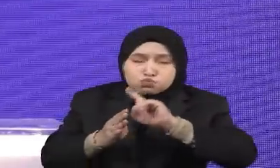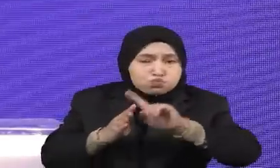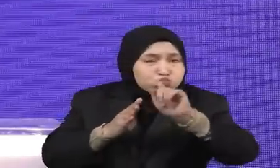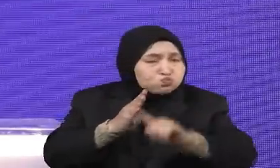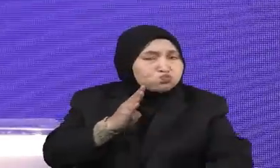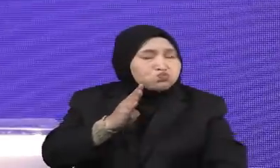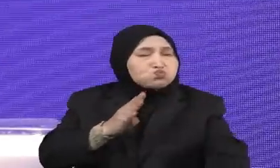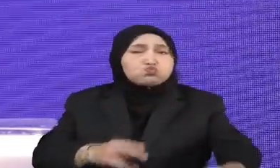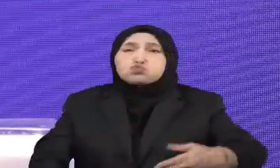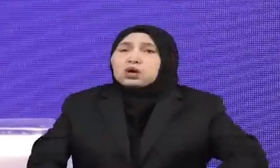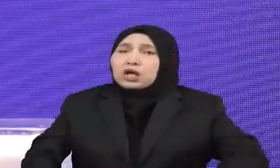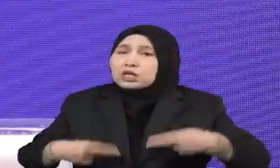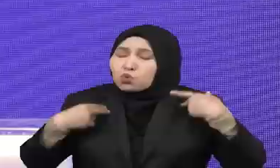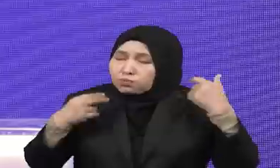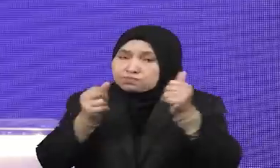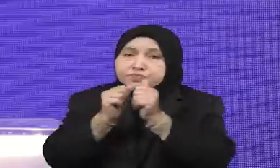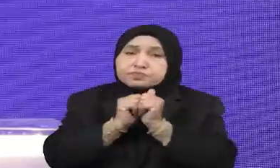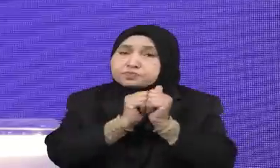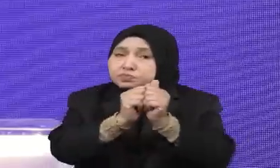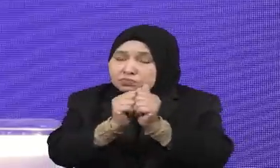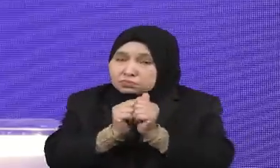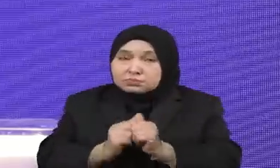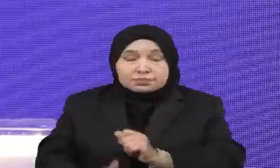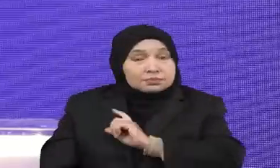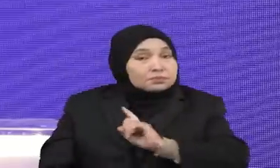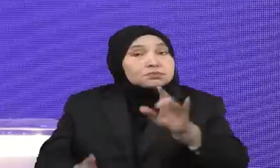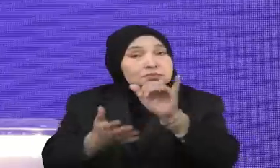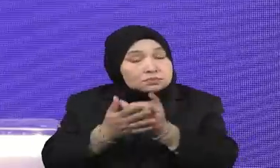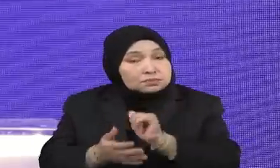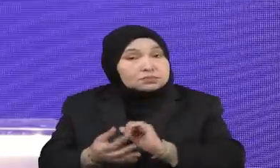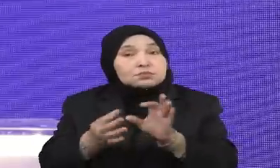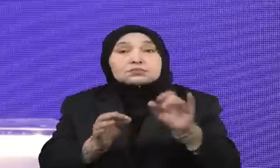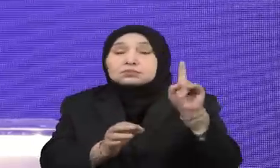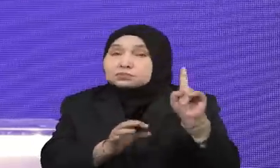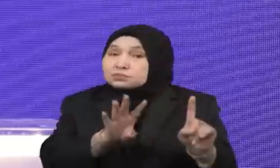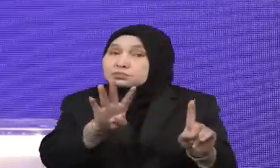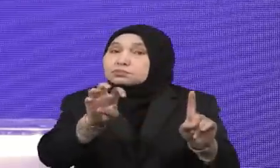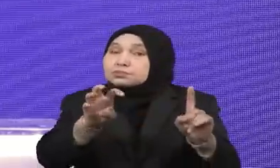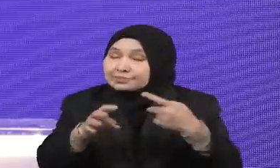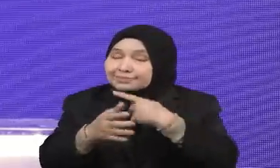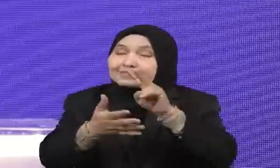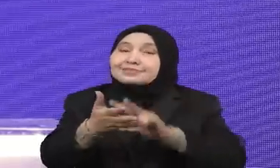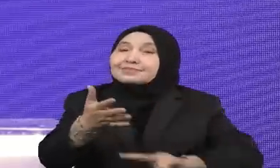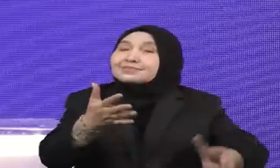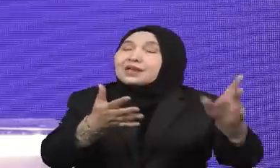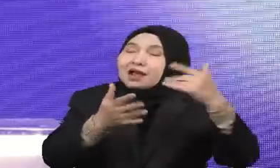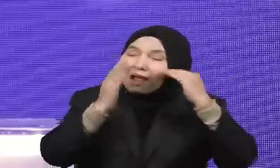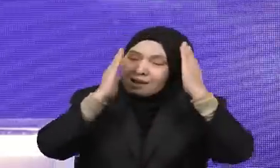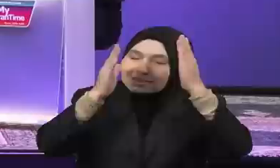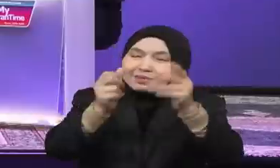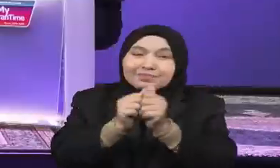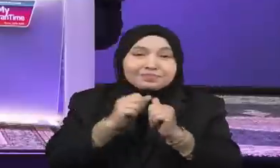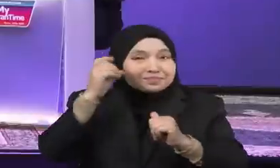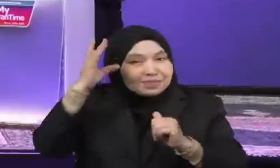kepada kehidupan mereka bersama bersama Islam itu sendiri ayat 140 kita baca dan kita hayati